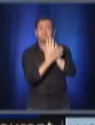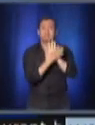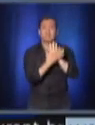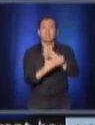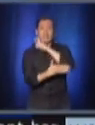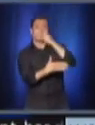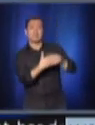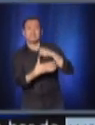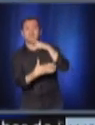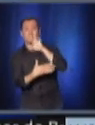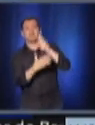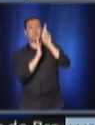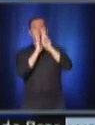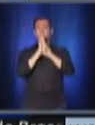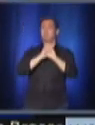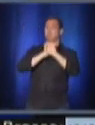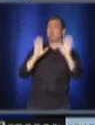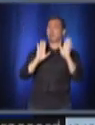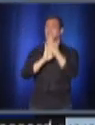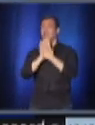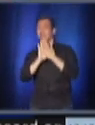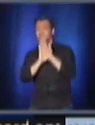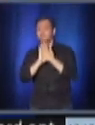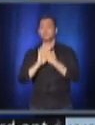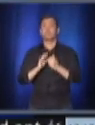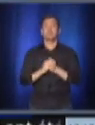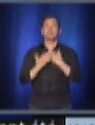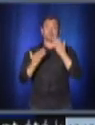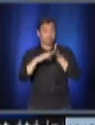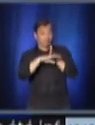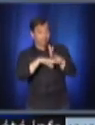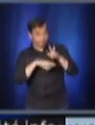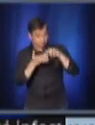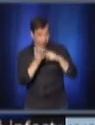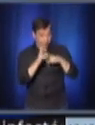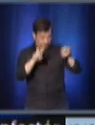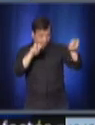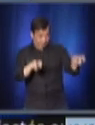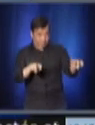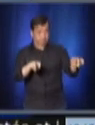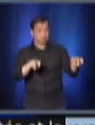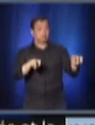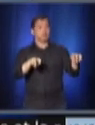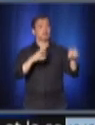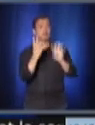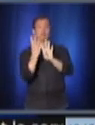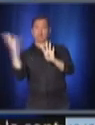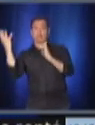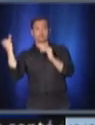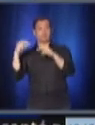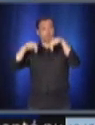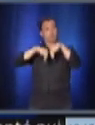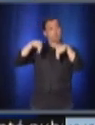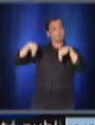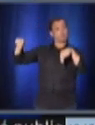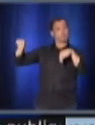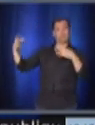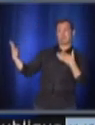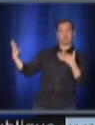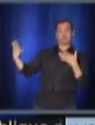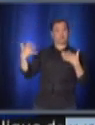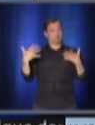Vous rentrez dans un bar, les gens doivent être assis, ils ne sont pas assis, ils sont debout ou ils sont en file d'attente. Alors, on a demandé à clarifier ça et lorsque